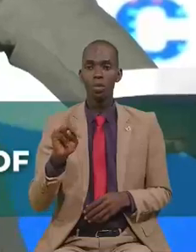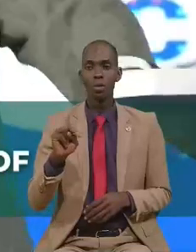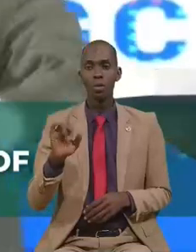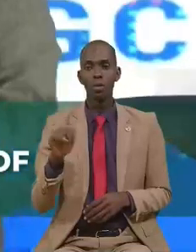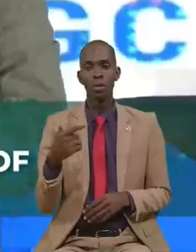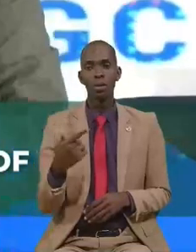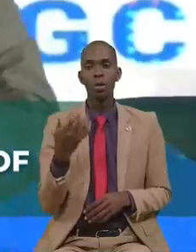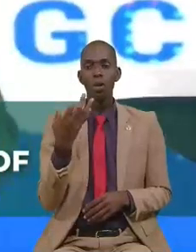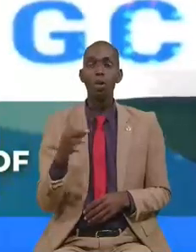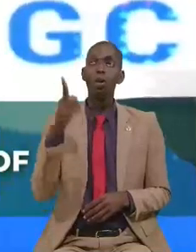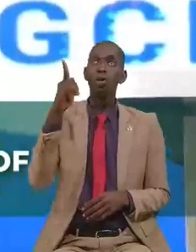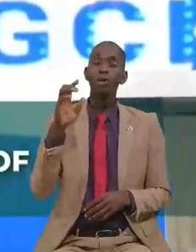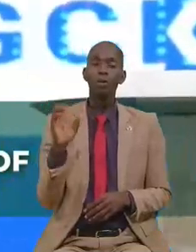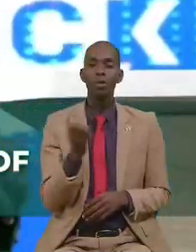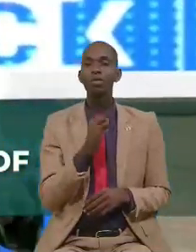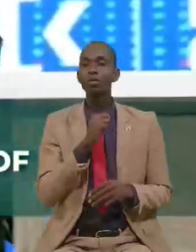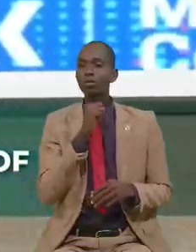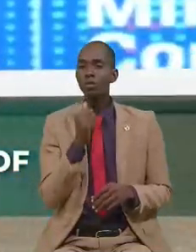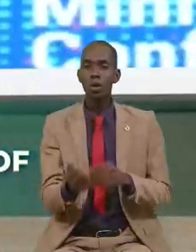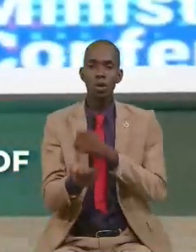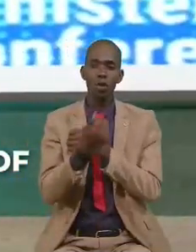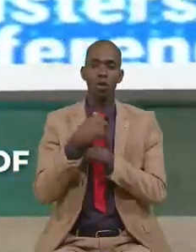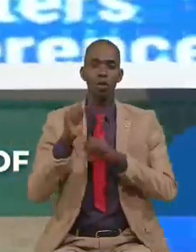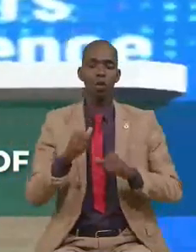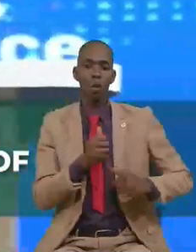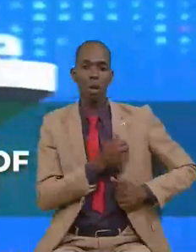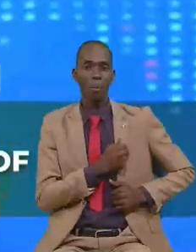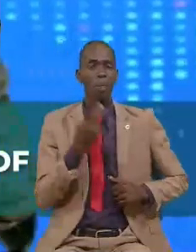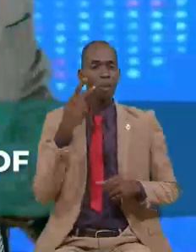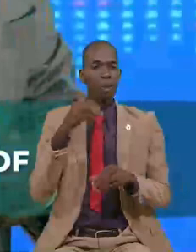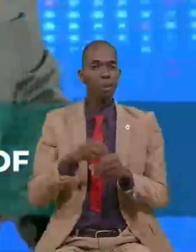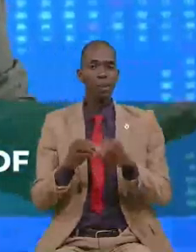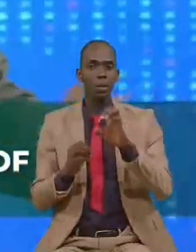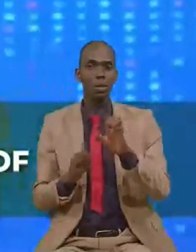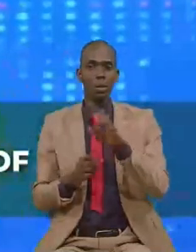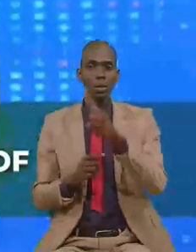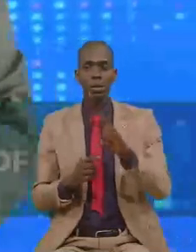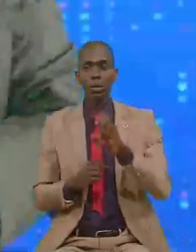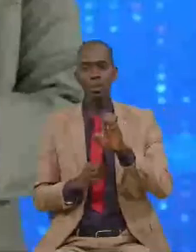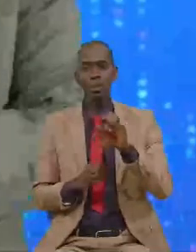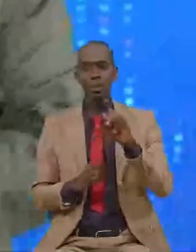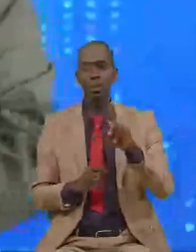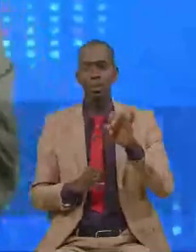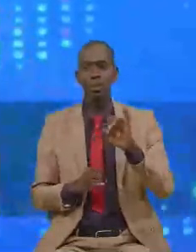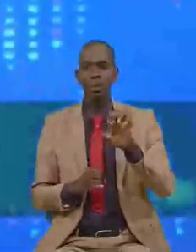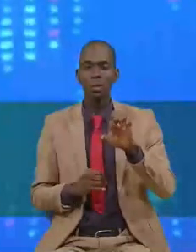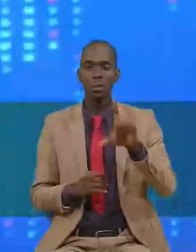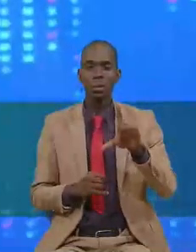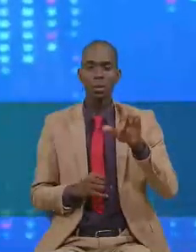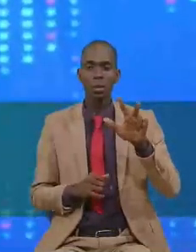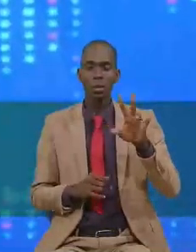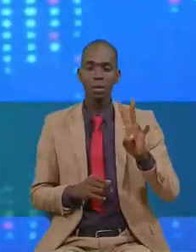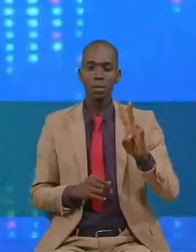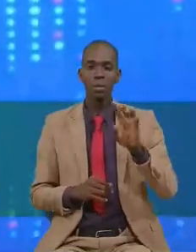de Dieu. Voyons le passage en Ézéchiel 37. Et je vous lis à partir du verset 1er.